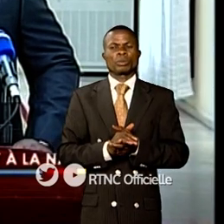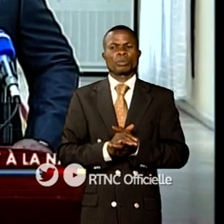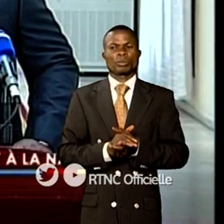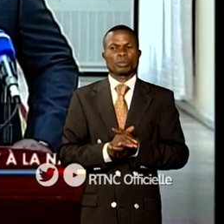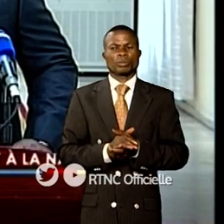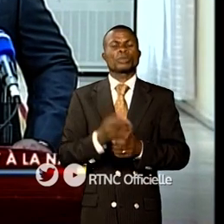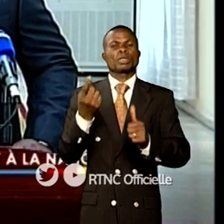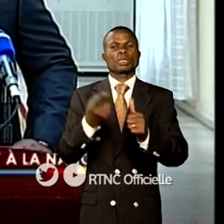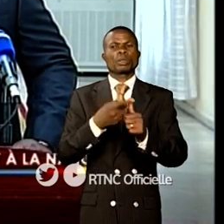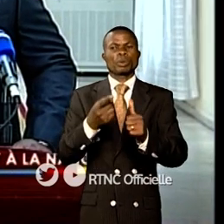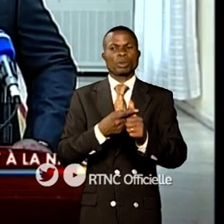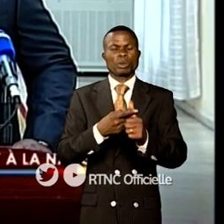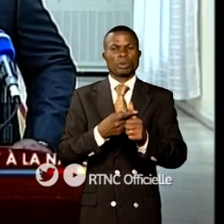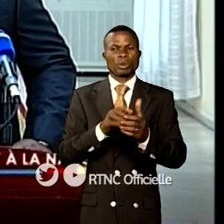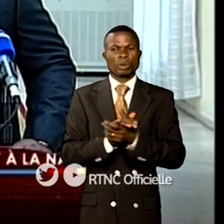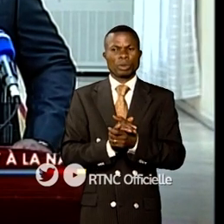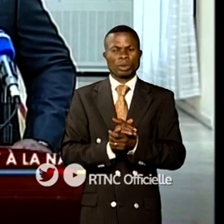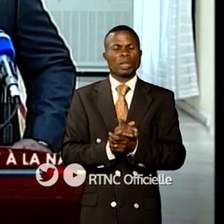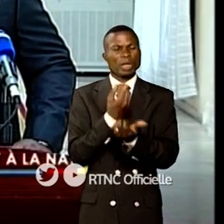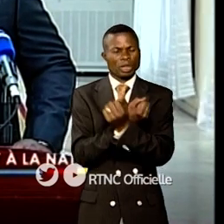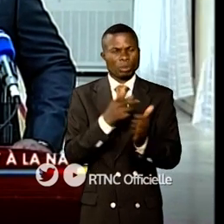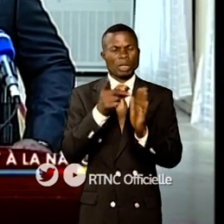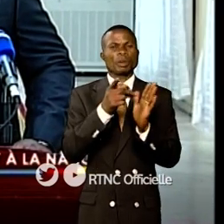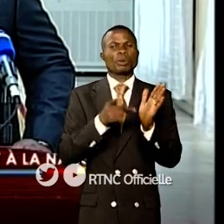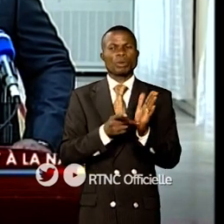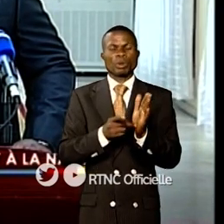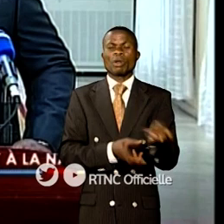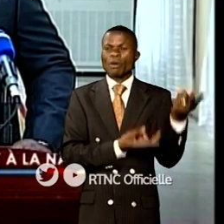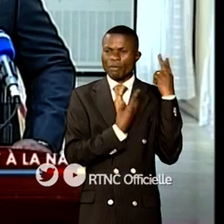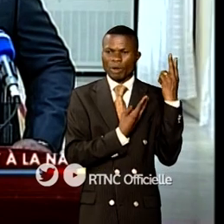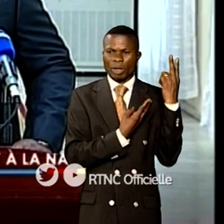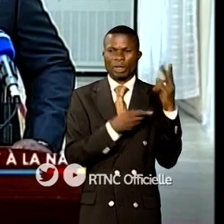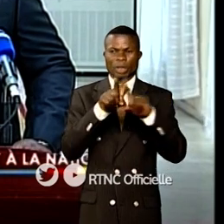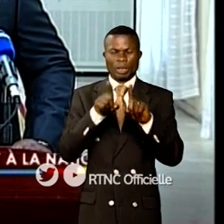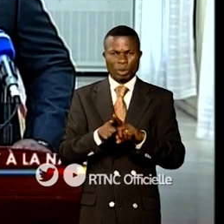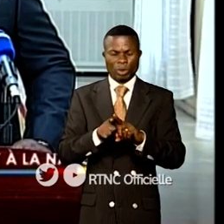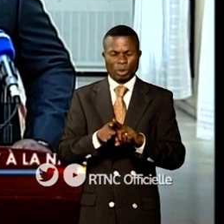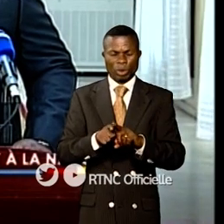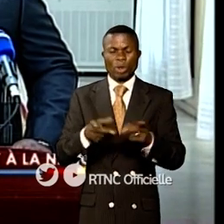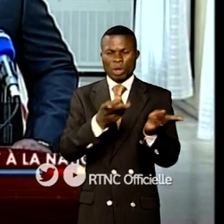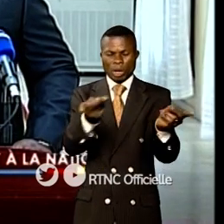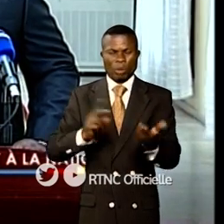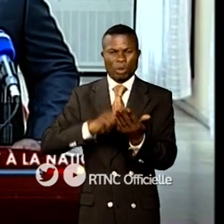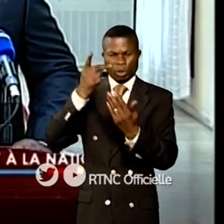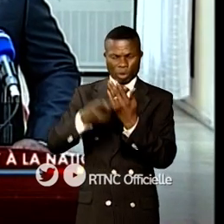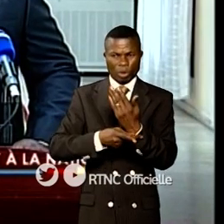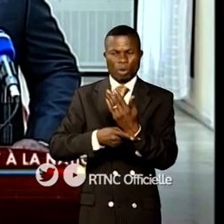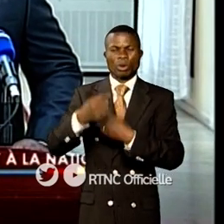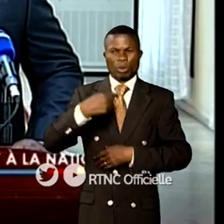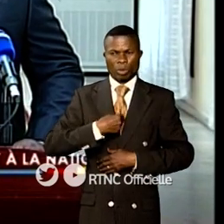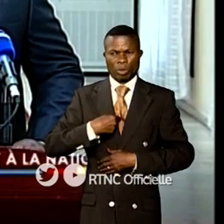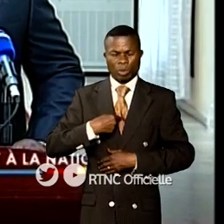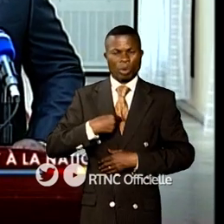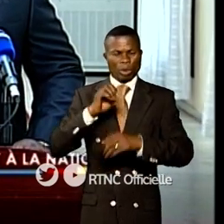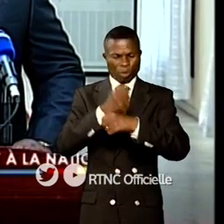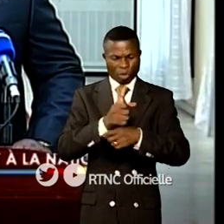Il s'agit d'adhérer aux principes, valeurs et cadres programmatiques dont je viens de